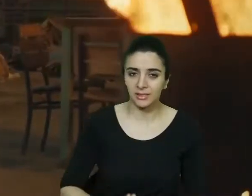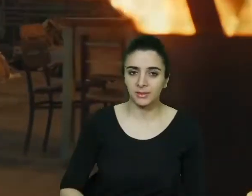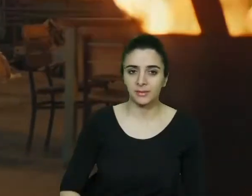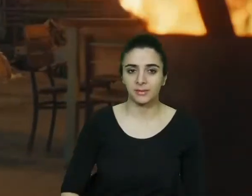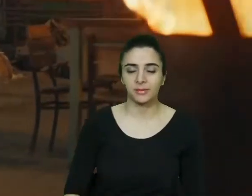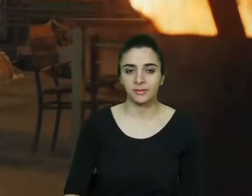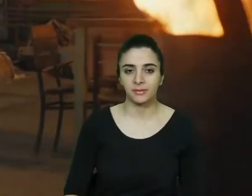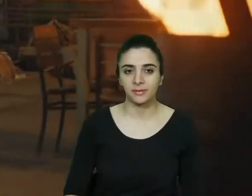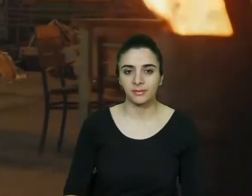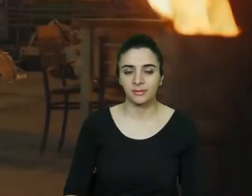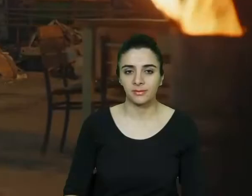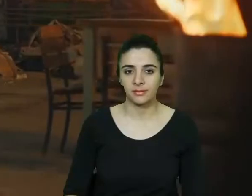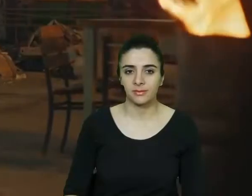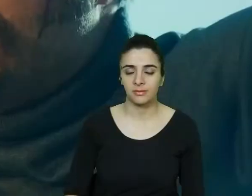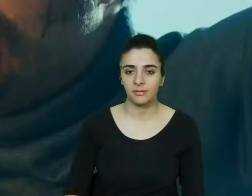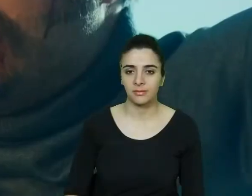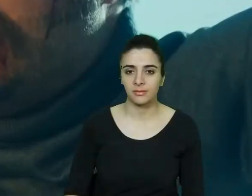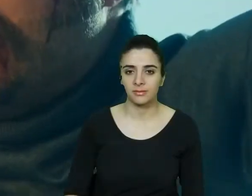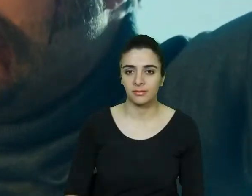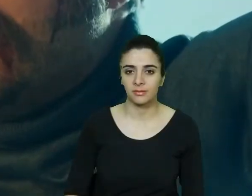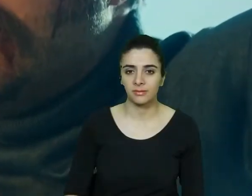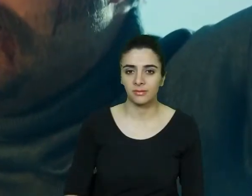Çeşmesi yahı